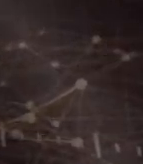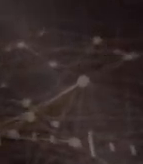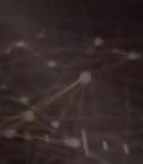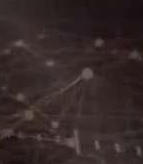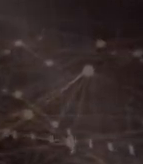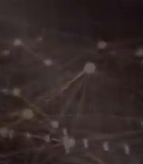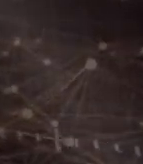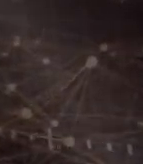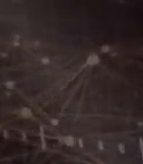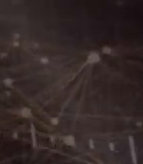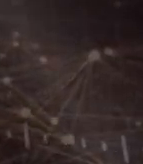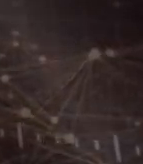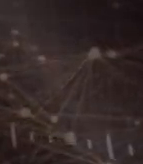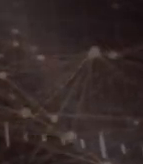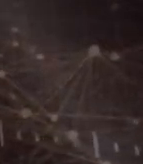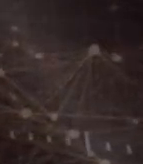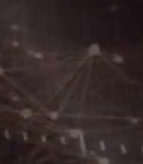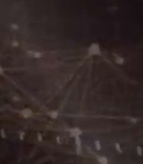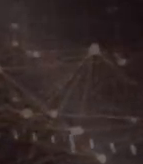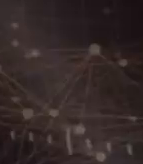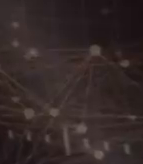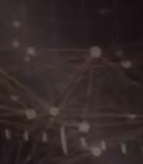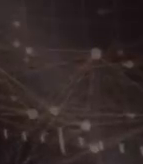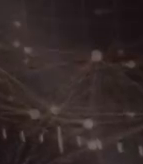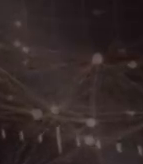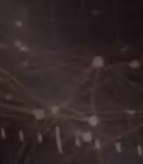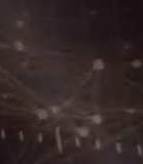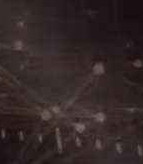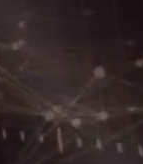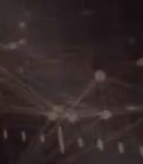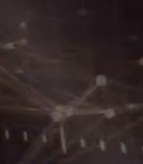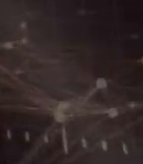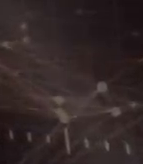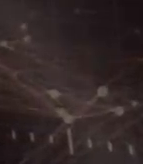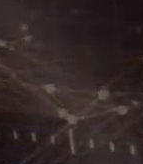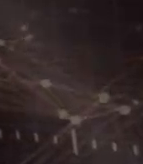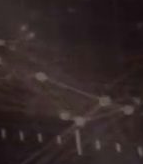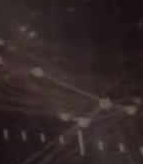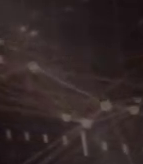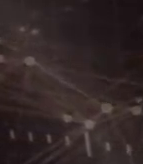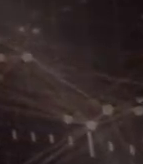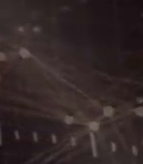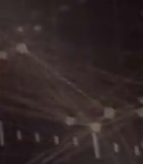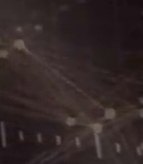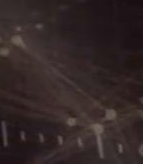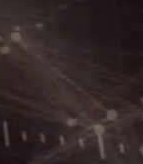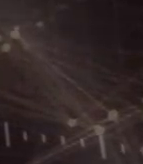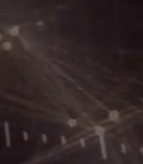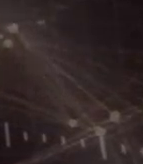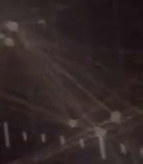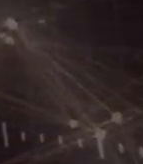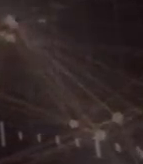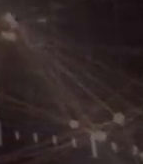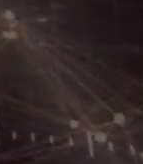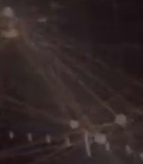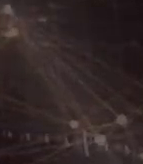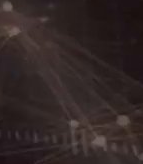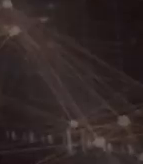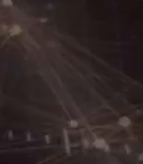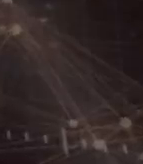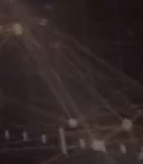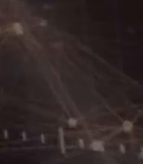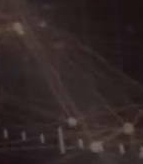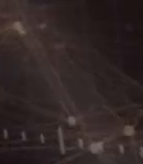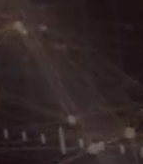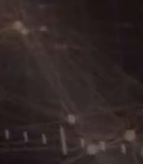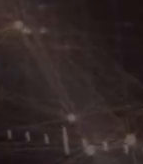Ako nag-uupa dyan, wala kang karapatan at huwag mo akong baliktarin sa mga lahat ng ginagawa mo sa akin. Wala akong ginagawa sa iyong masama.